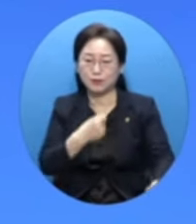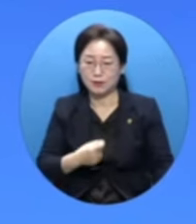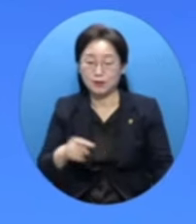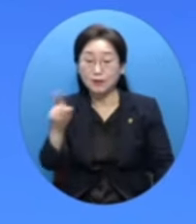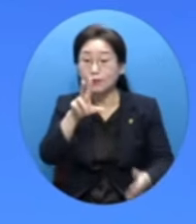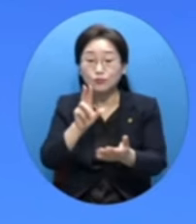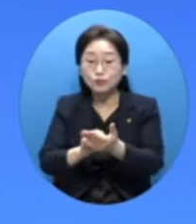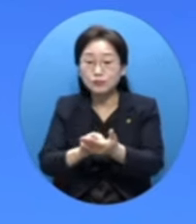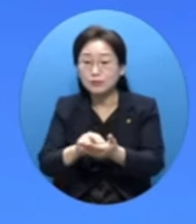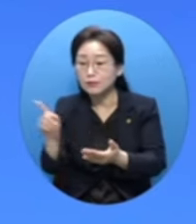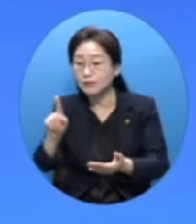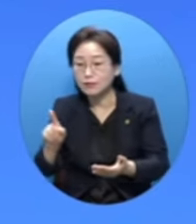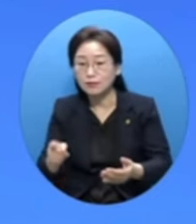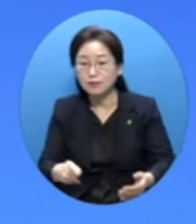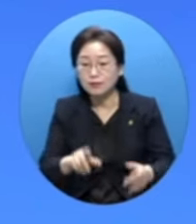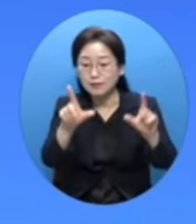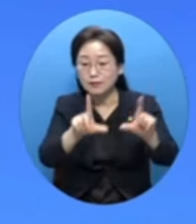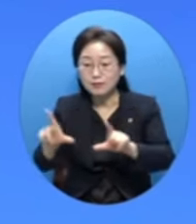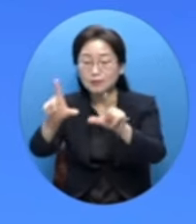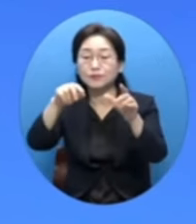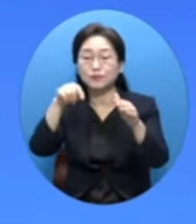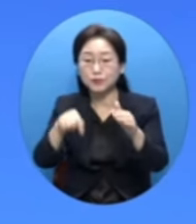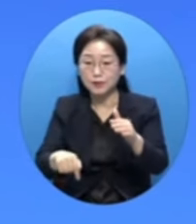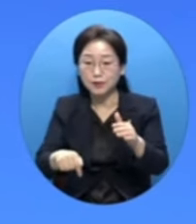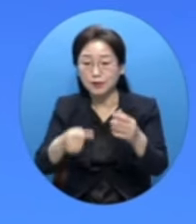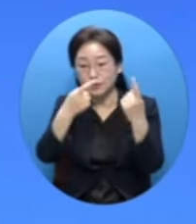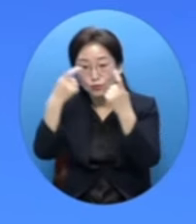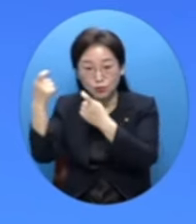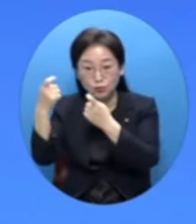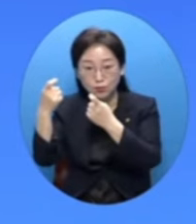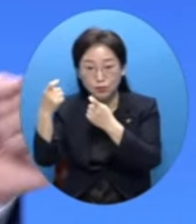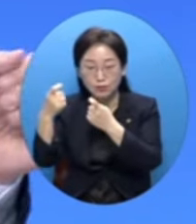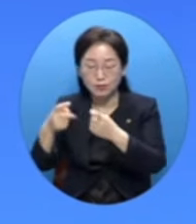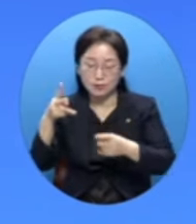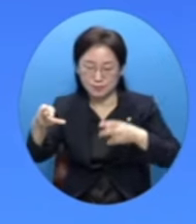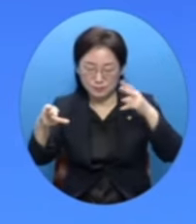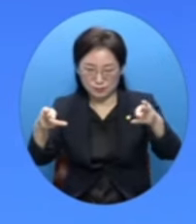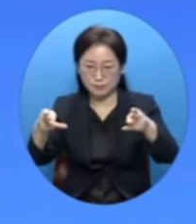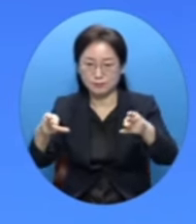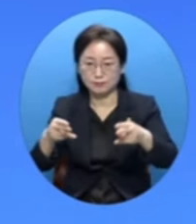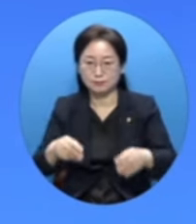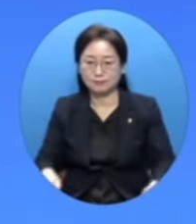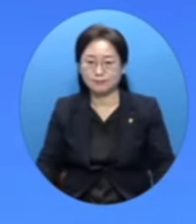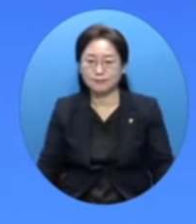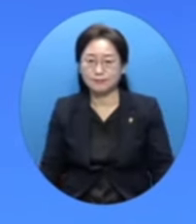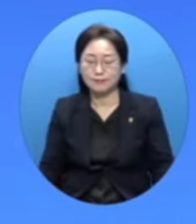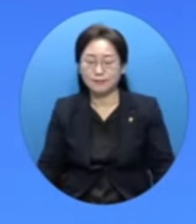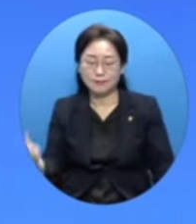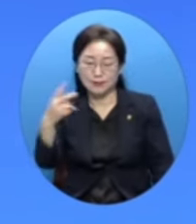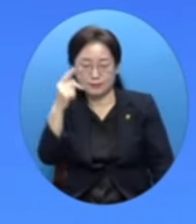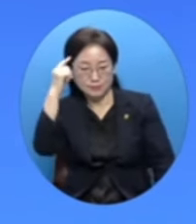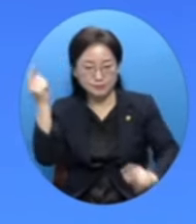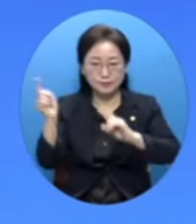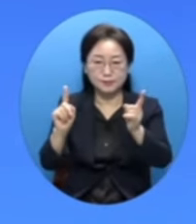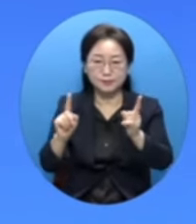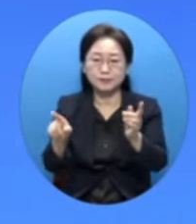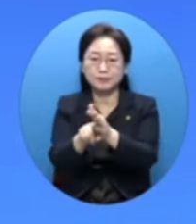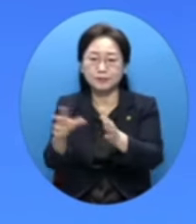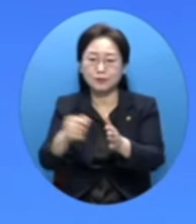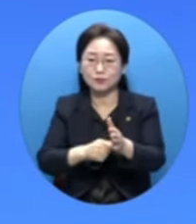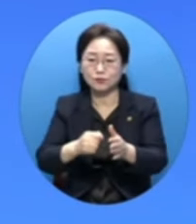문제든지, 어떤 여러분 삶 속에 유혹이든지 이 시간 다 결박을 풀어버리고 일어나서